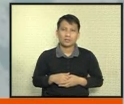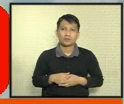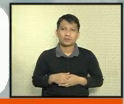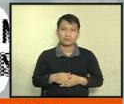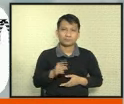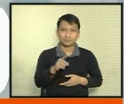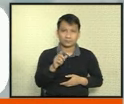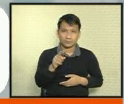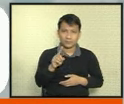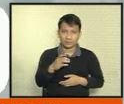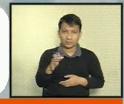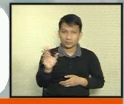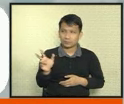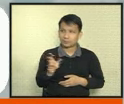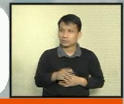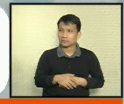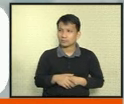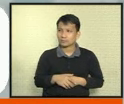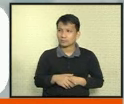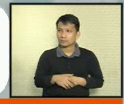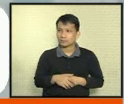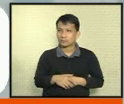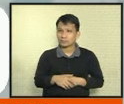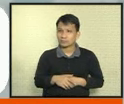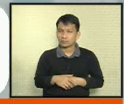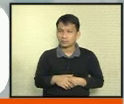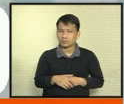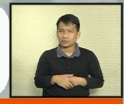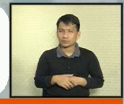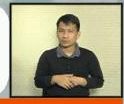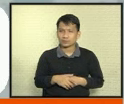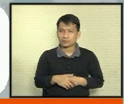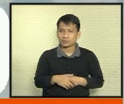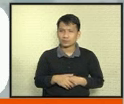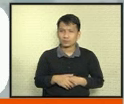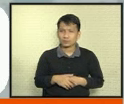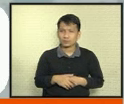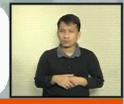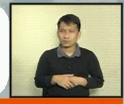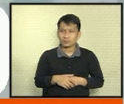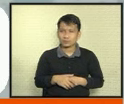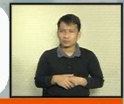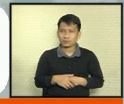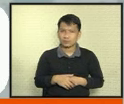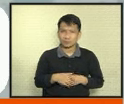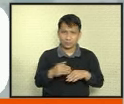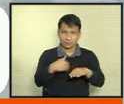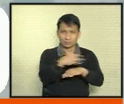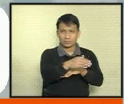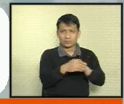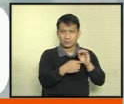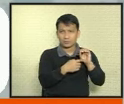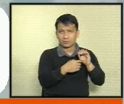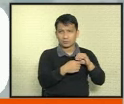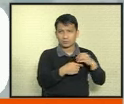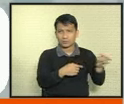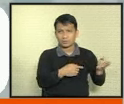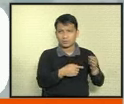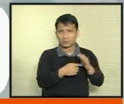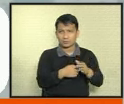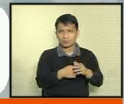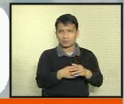Ma'am. Ikaw po, sir. Ma'am. Ang naiabot niya po lahat ng pera is ano po? Lahat yung